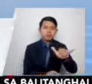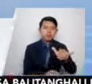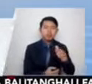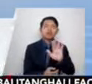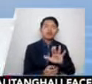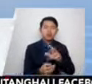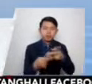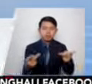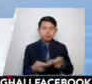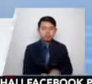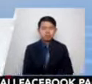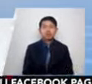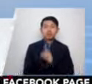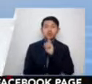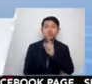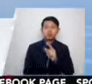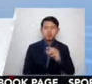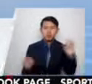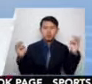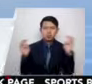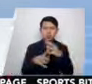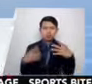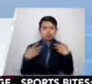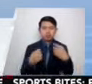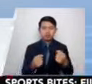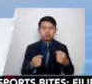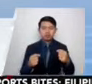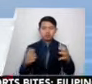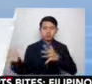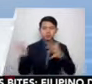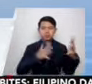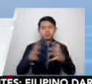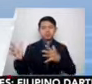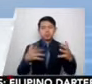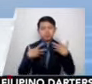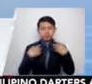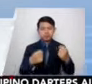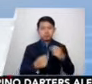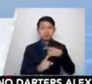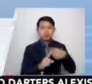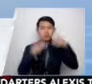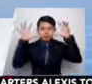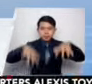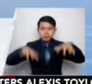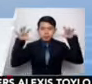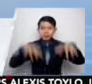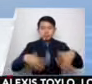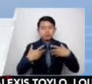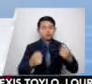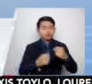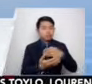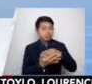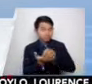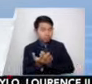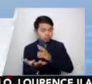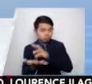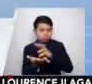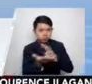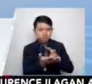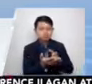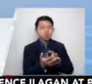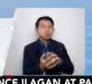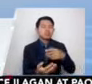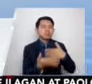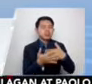Naku, grabe po dito ang hangin, napakalakas at saka ang ulan. Ang iba pong area, lalo na po yung mga coastline,